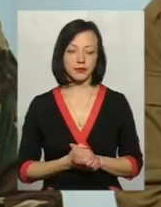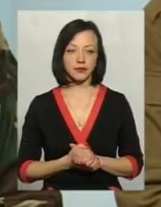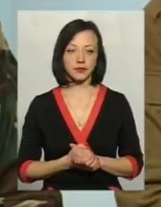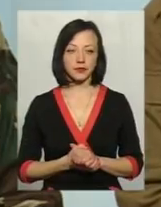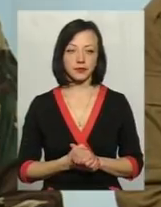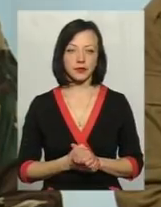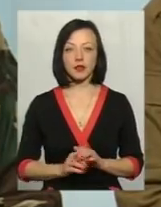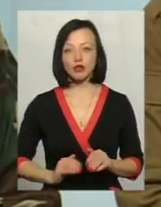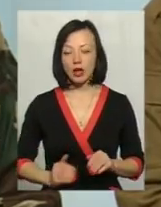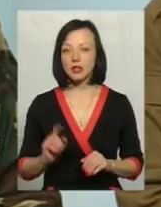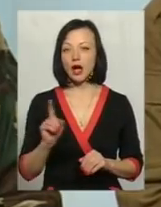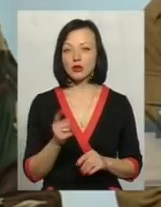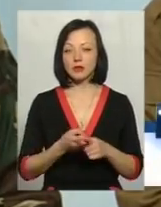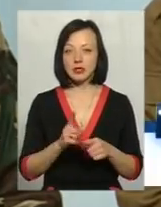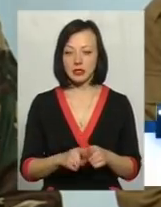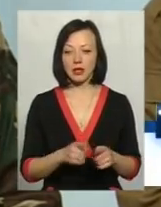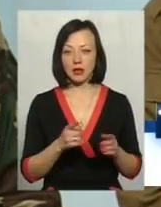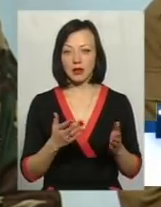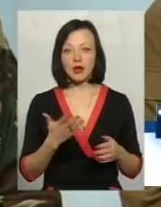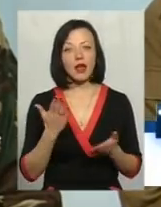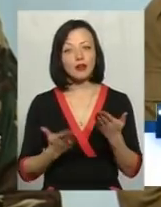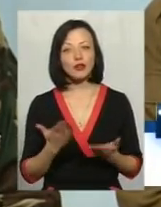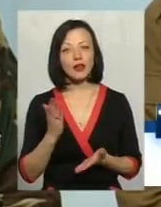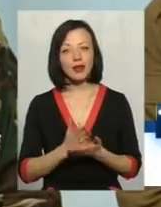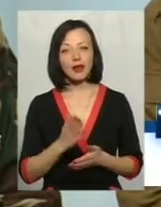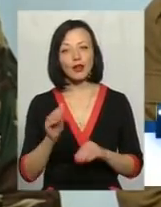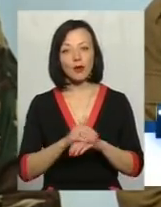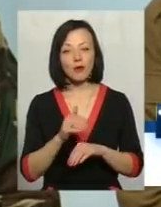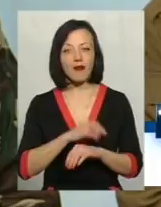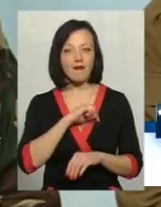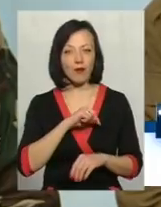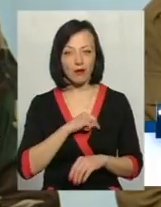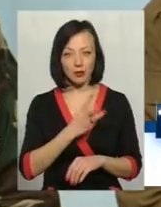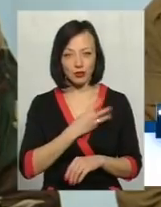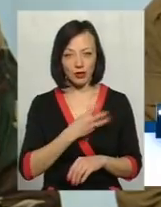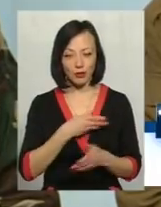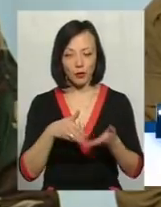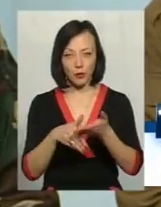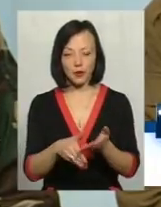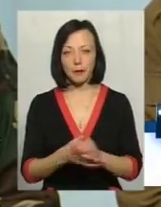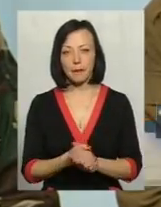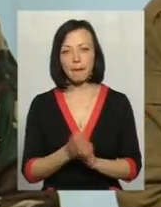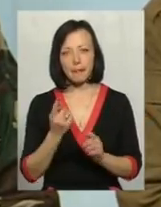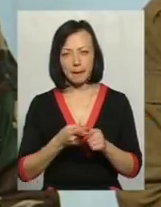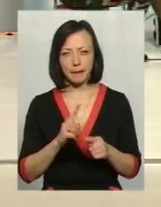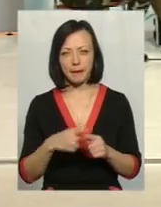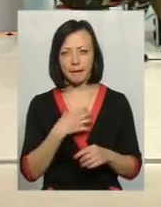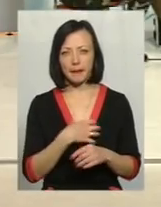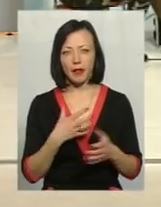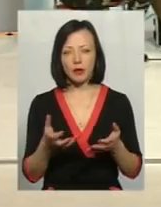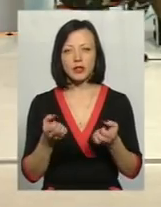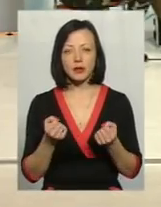що частний, а так, що... Це якщо добра воля ще є. Так, що допомагає людям. А наскільки це важливо,